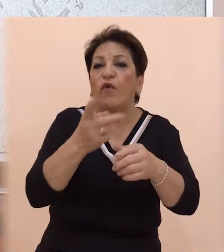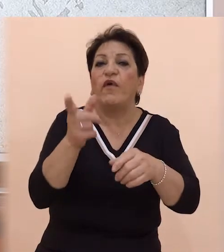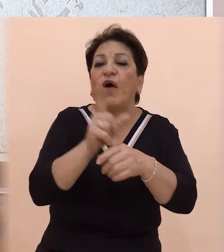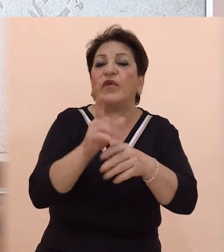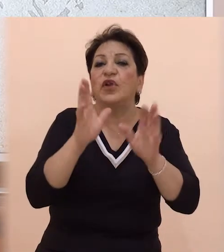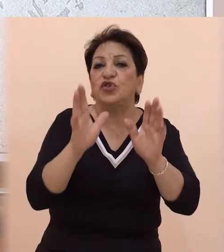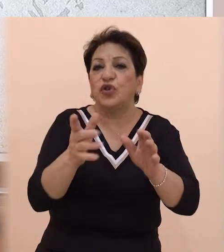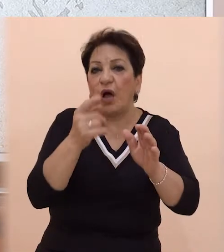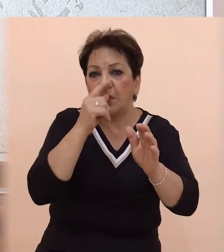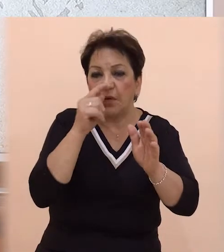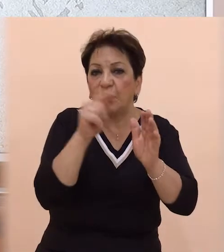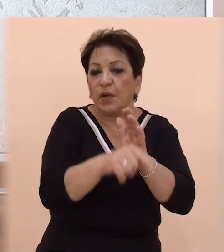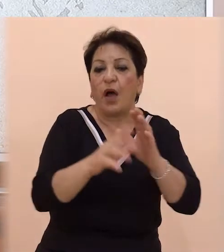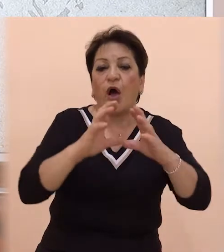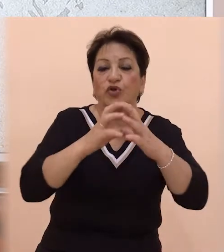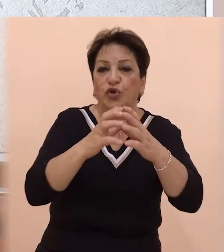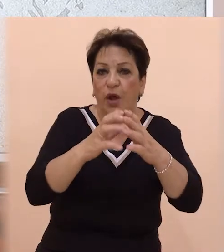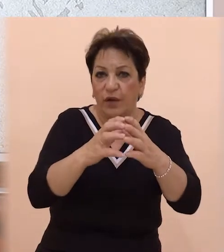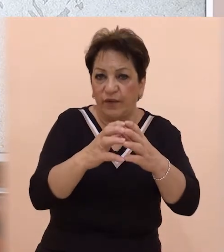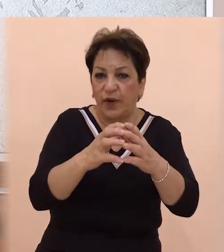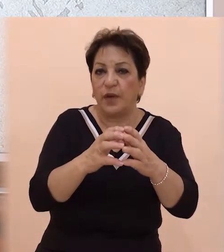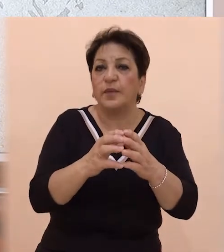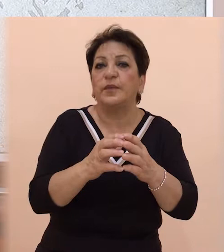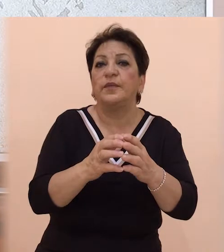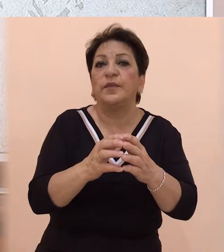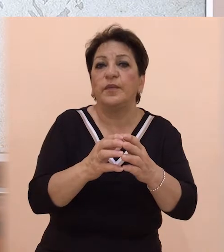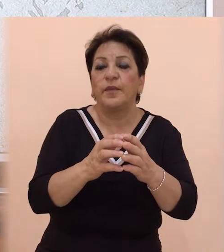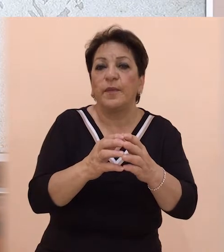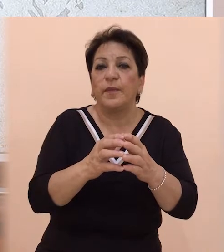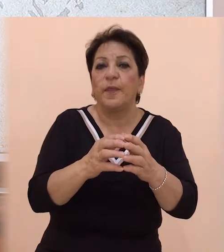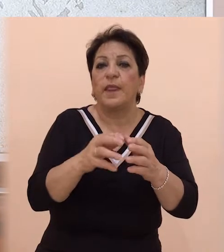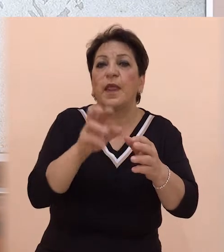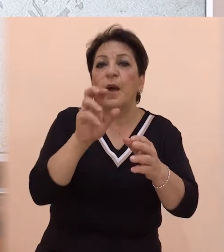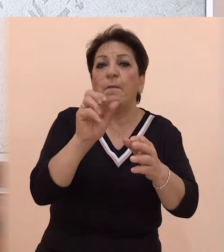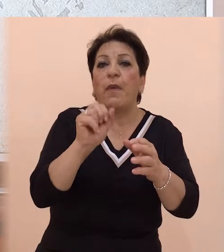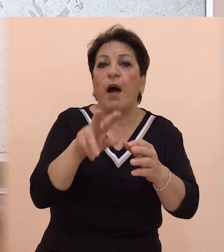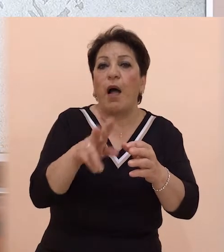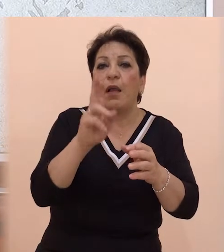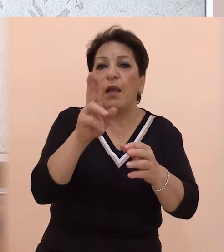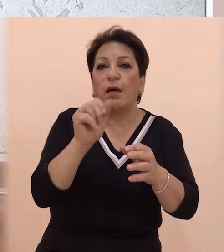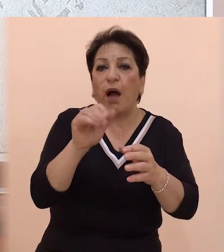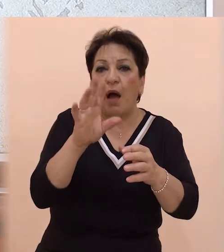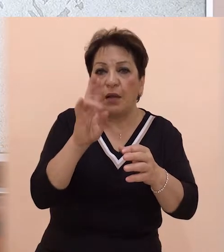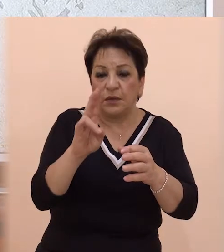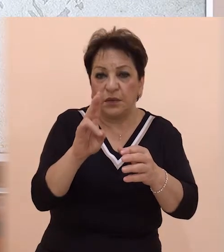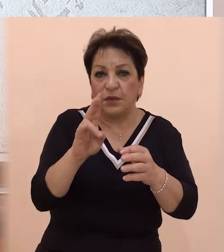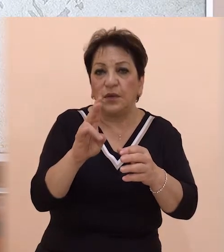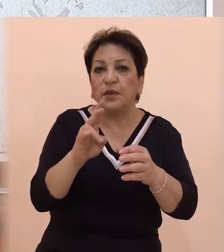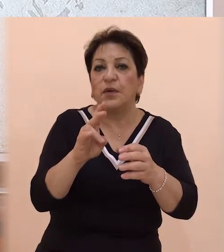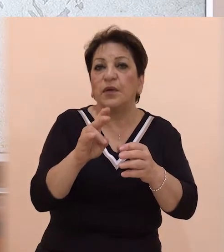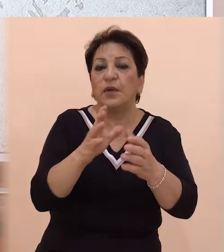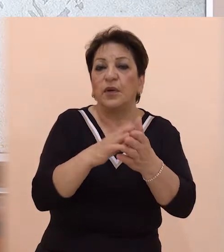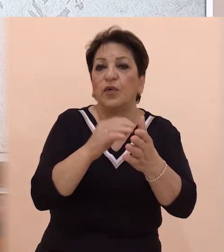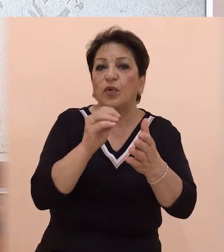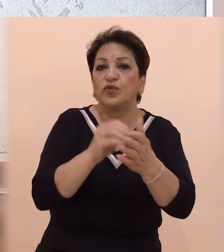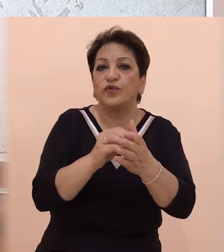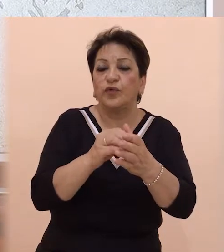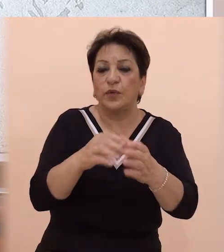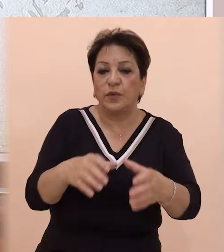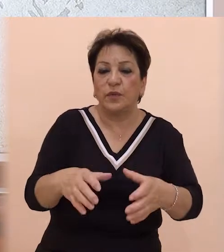ազդեցությունք ունենա աշխարի վրա։ Բալկանները համարվում է Վարոդի տակար